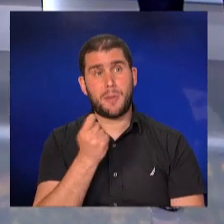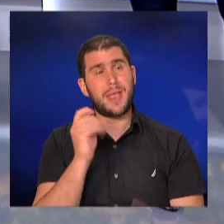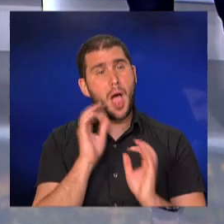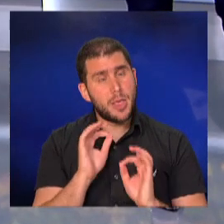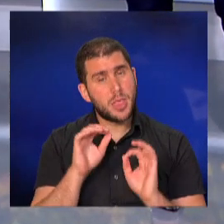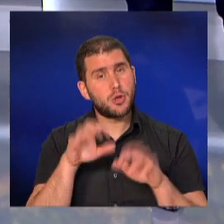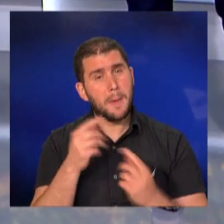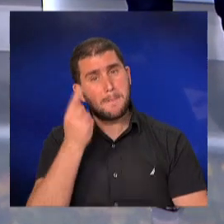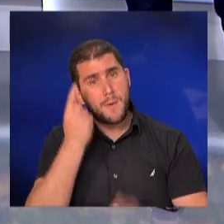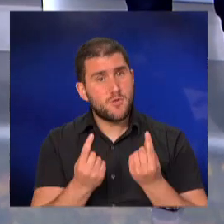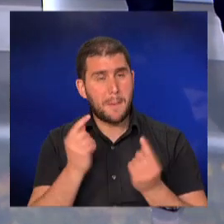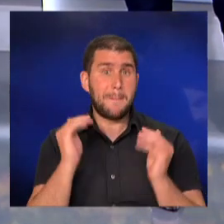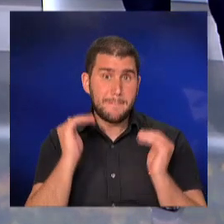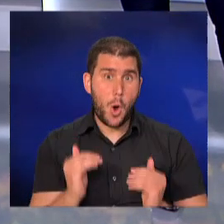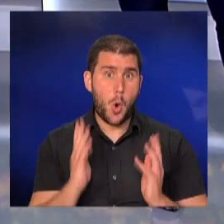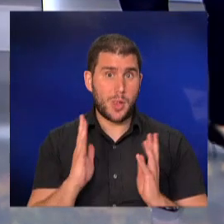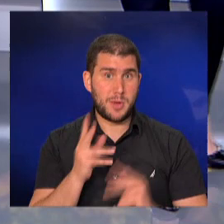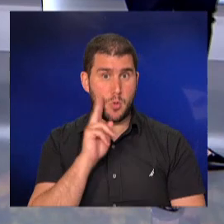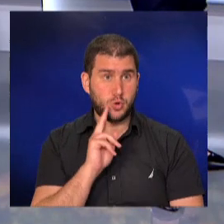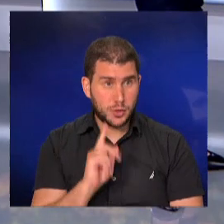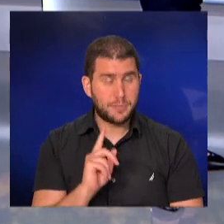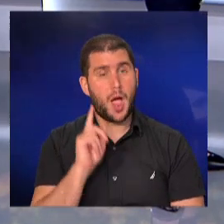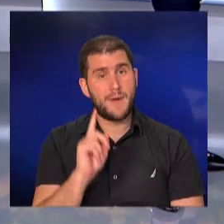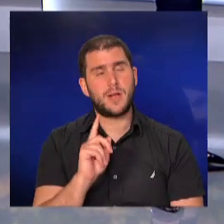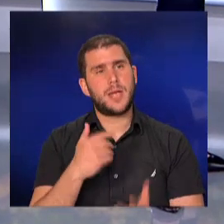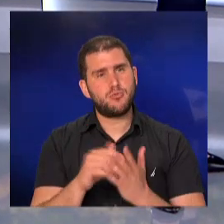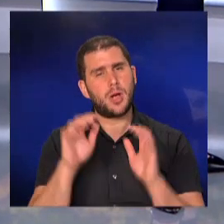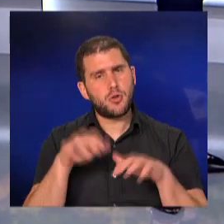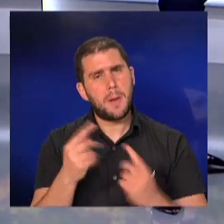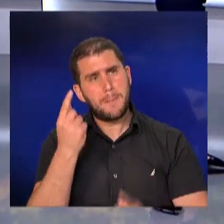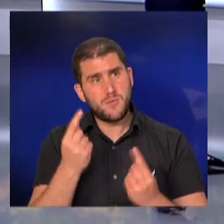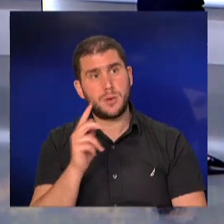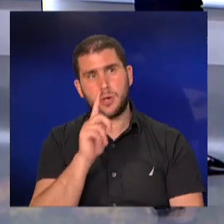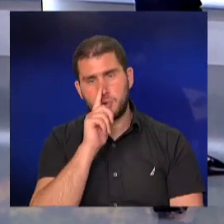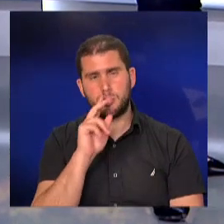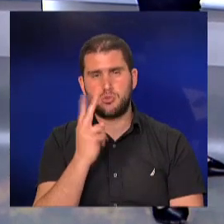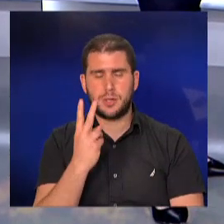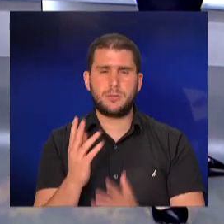ירד מדי פעם, פחות משמעותי ממה שיהיה לנו בשישי, אבל ימשיך לרדת מדי פעם, כשראשון